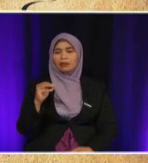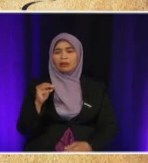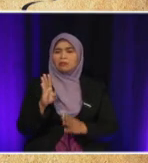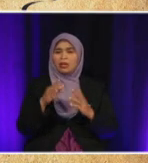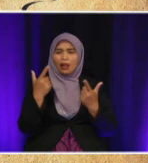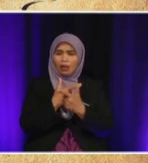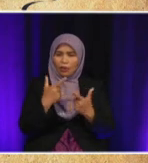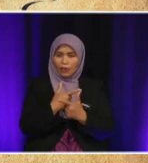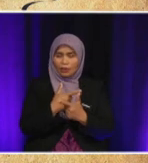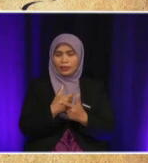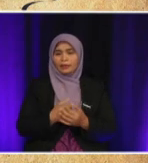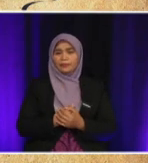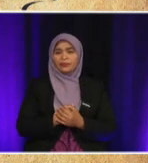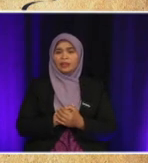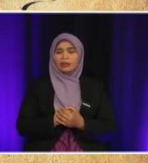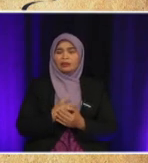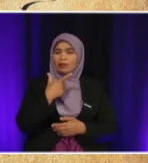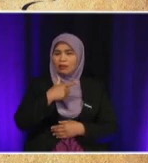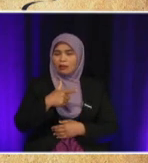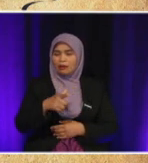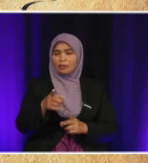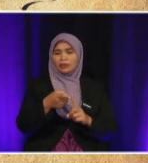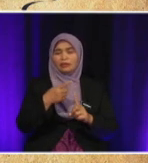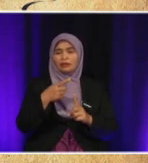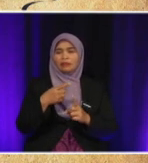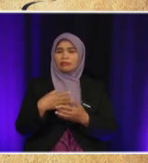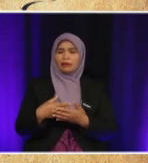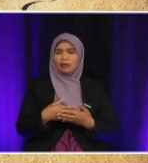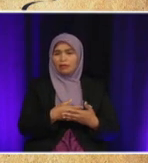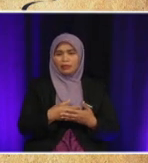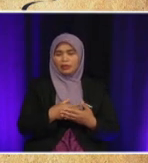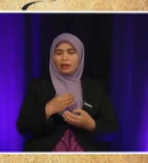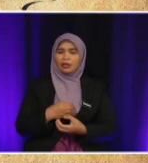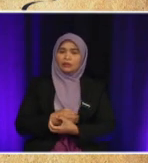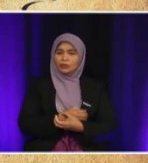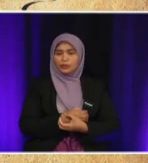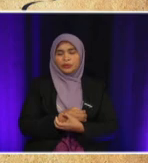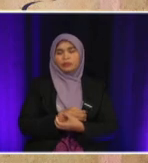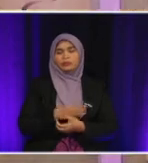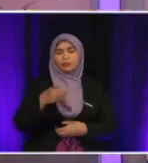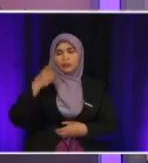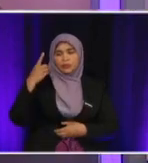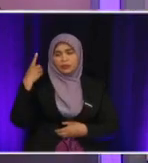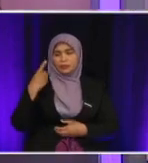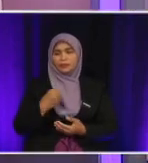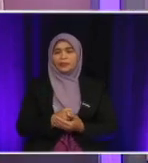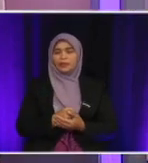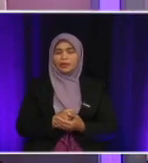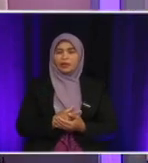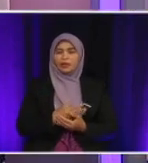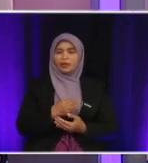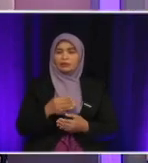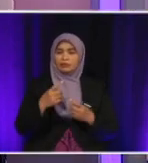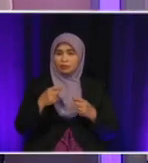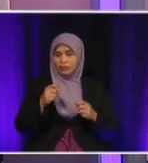bermusuhannya lama daripada anak cucu Cici berterusan mereka ini bermusuhan dan Coba kita lihat